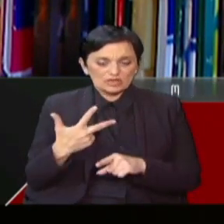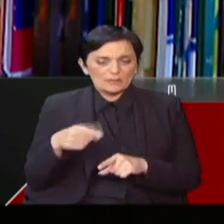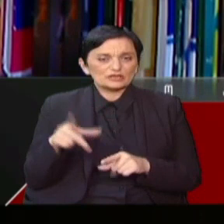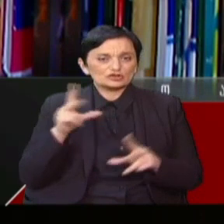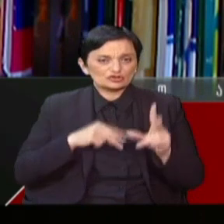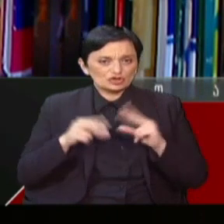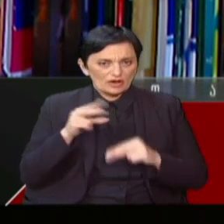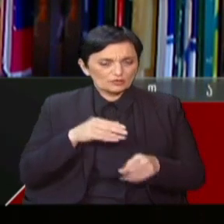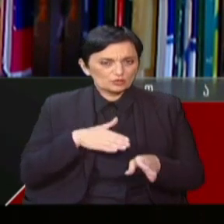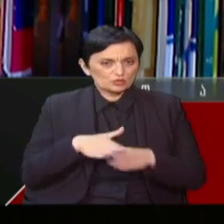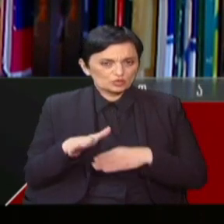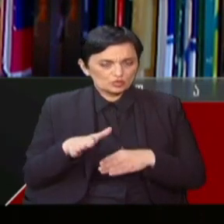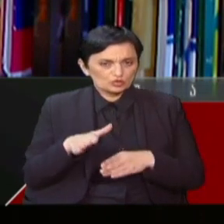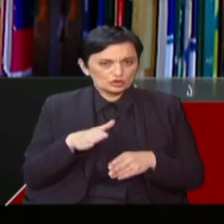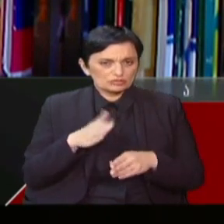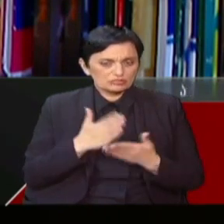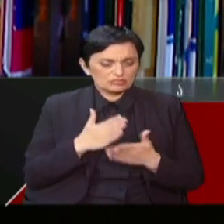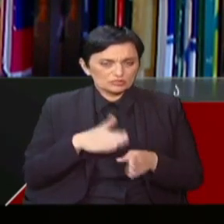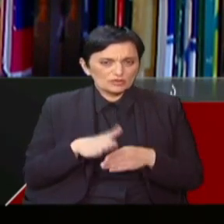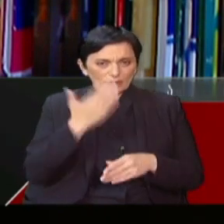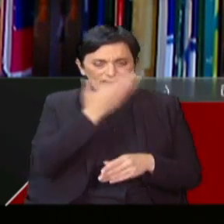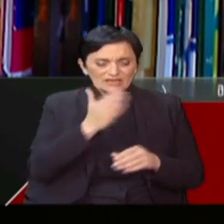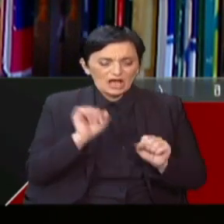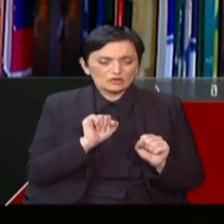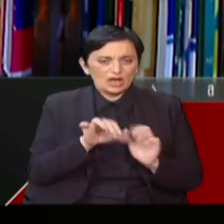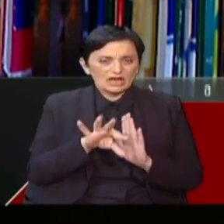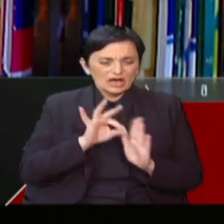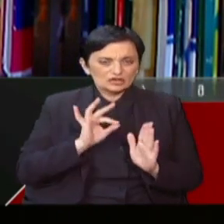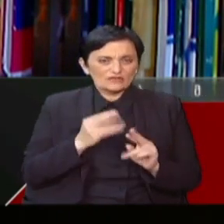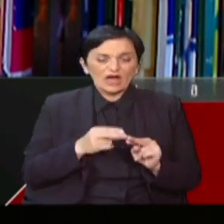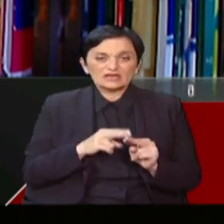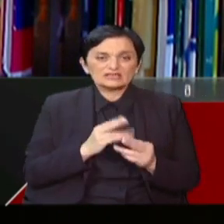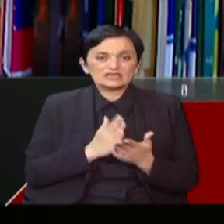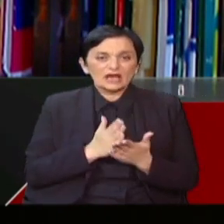ჩათვლილია სრულფასოვნად შესრულება, ეს არის სახალხო დამცველის არჩევა, ეს არის